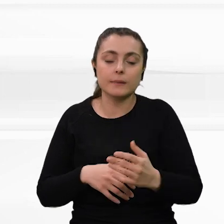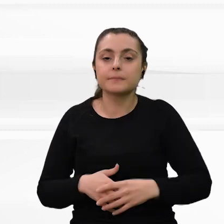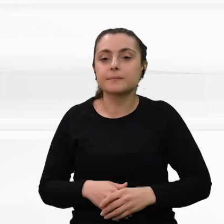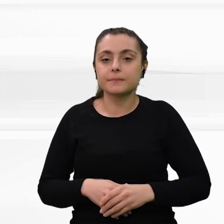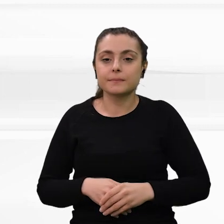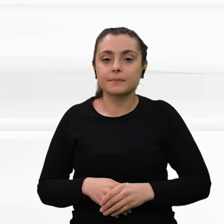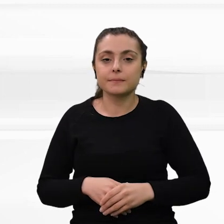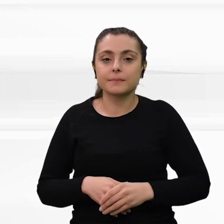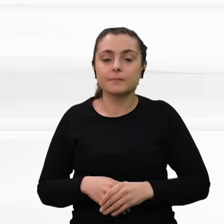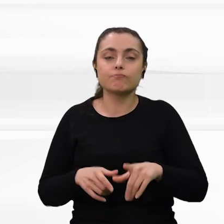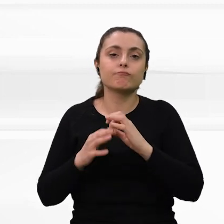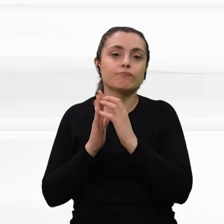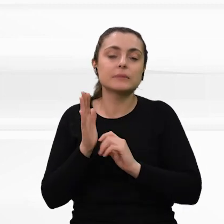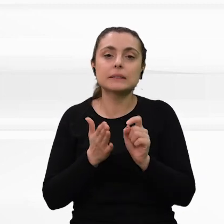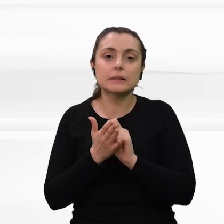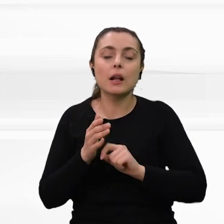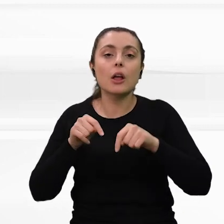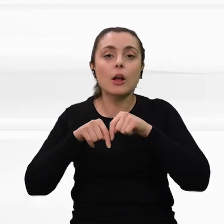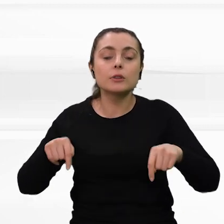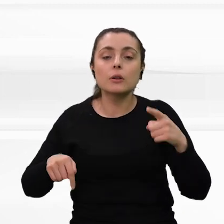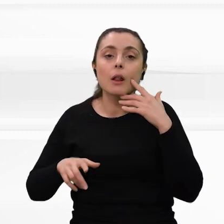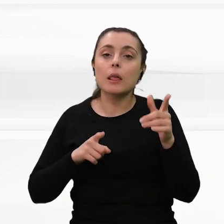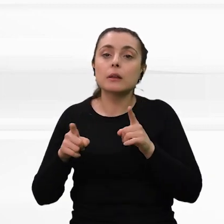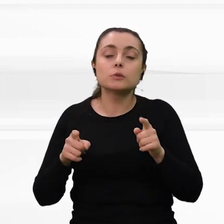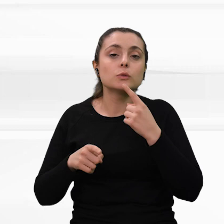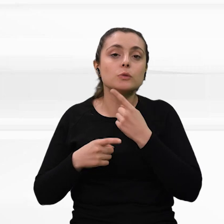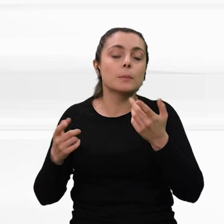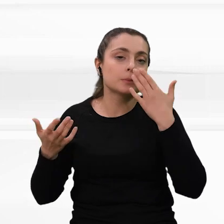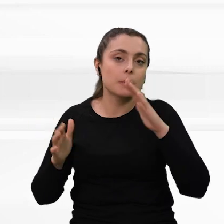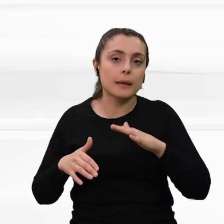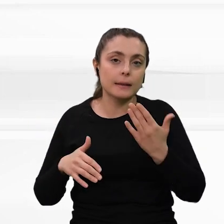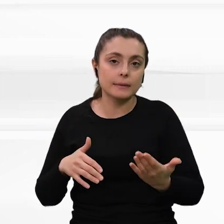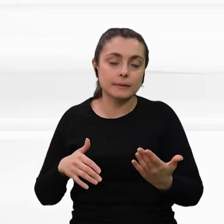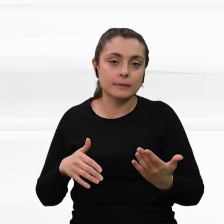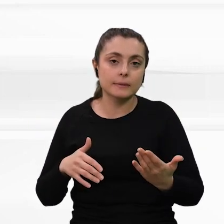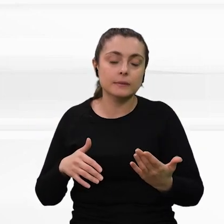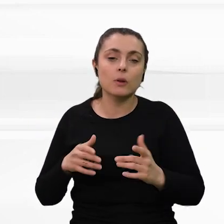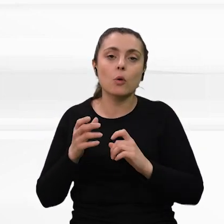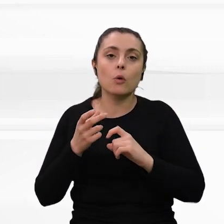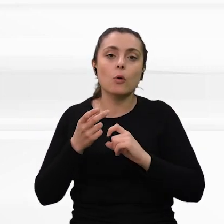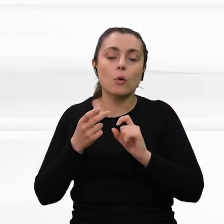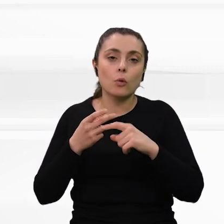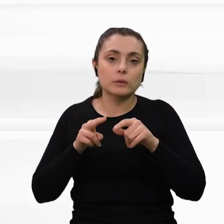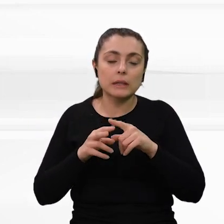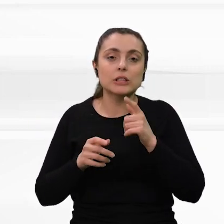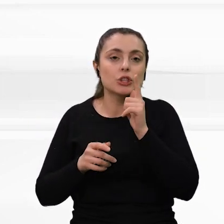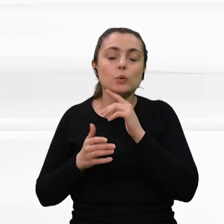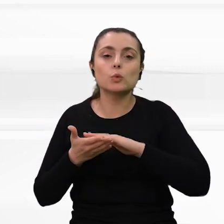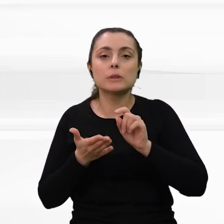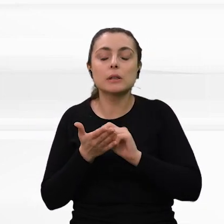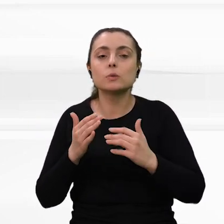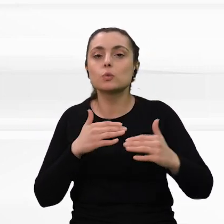seçeneğidir bu parçanın yazarının aşağıdakilerden hangisini söylemesi beklenir Ozanlar şiirin düz yazıdan